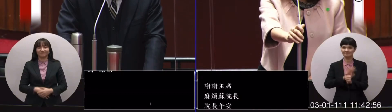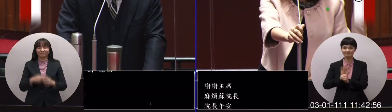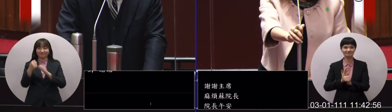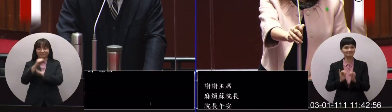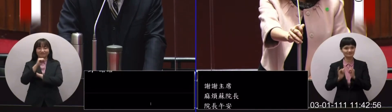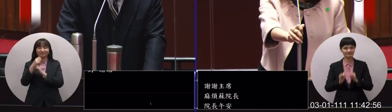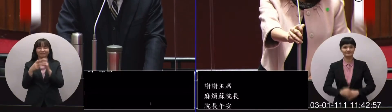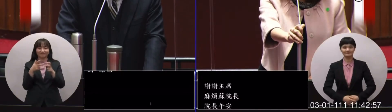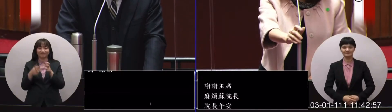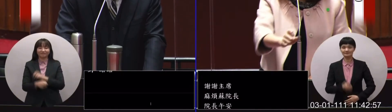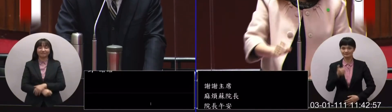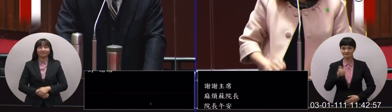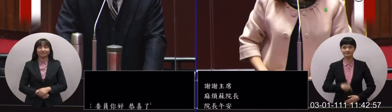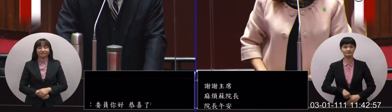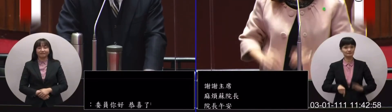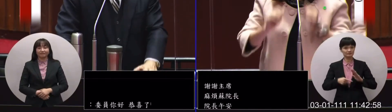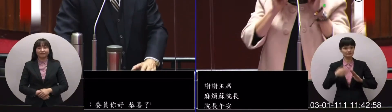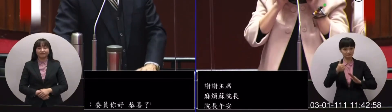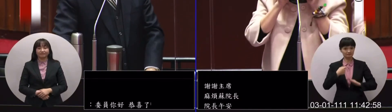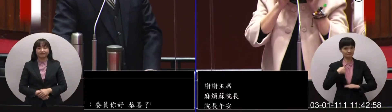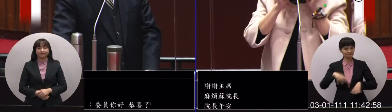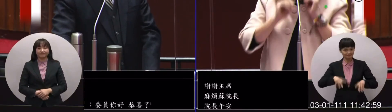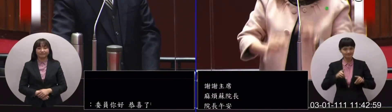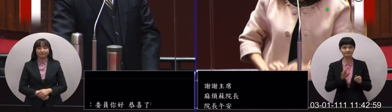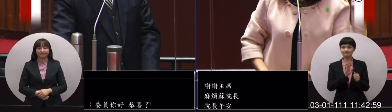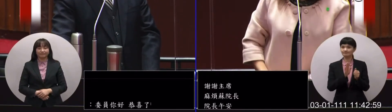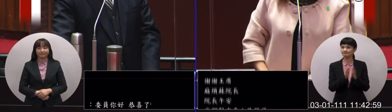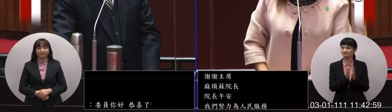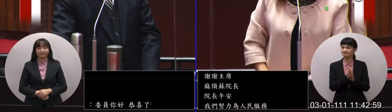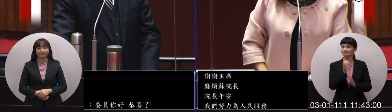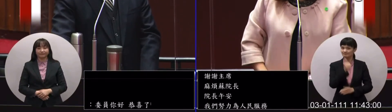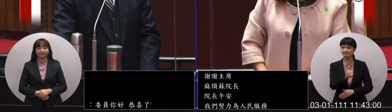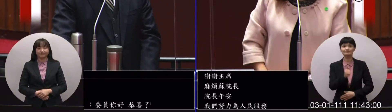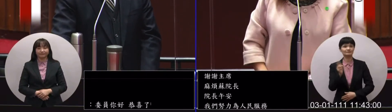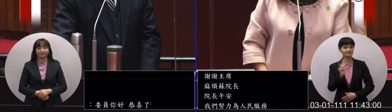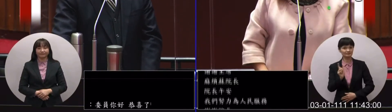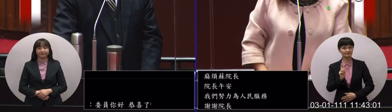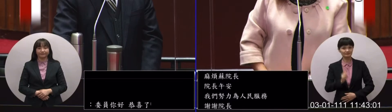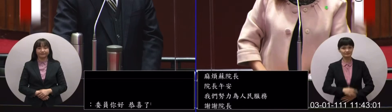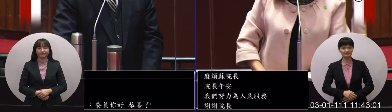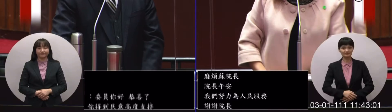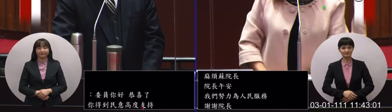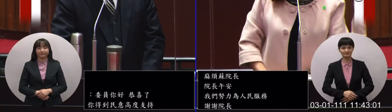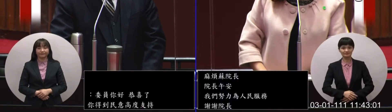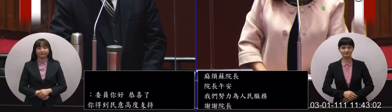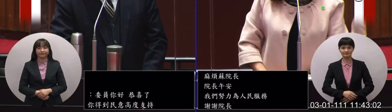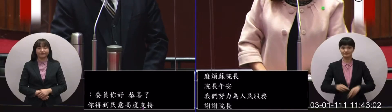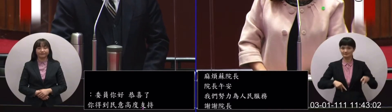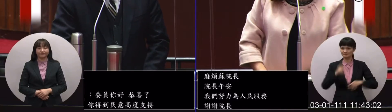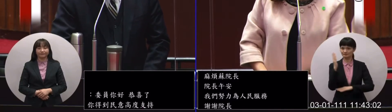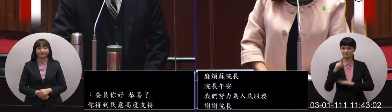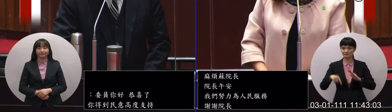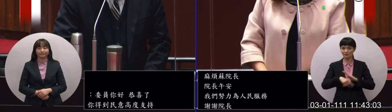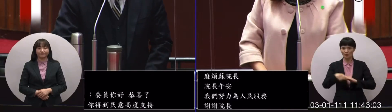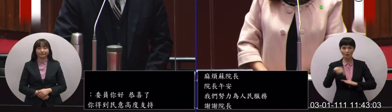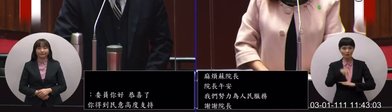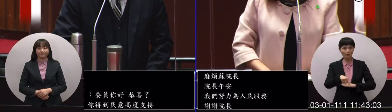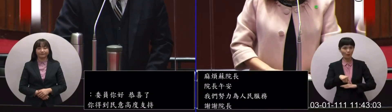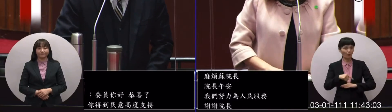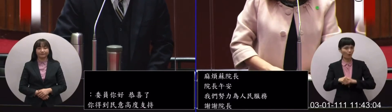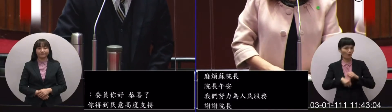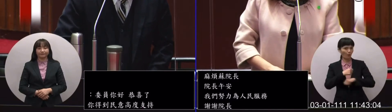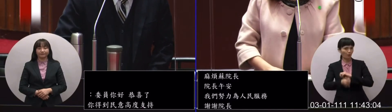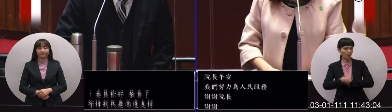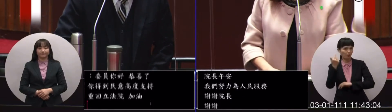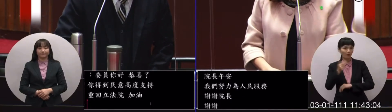油， 多谢院长，我先称赞者，先欧露者哈。那呢，林静怡那呢？走够紧的呢，本来今天是要